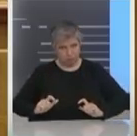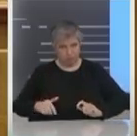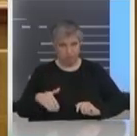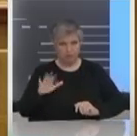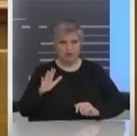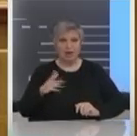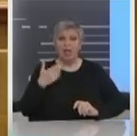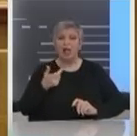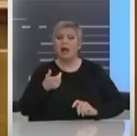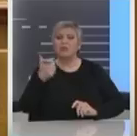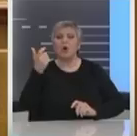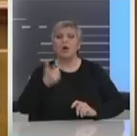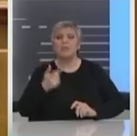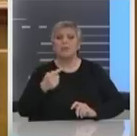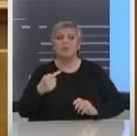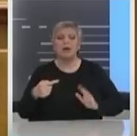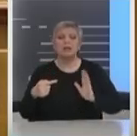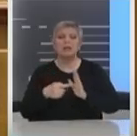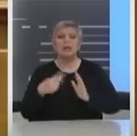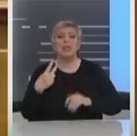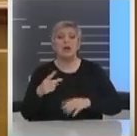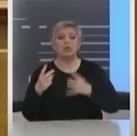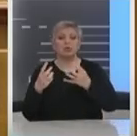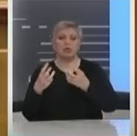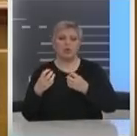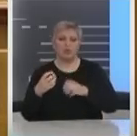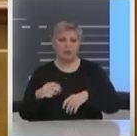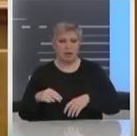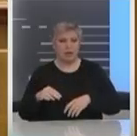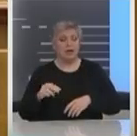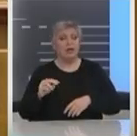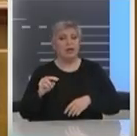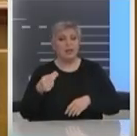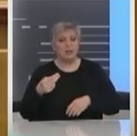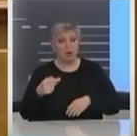επίδομα 1.980 ευρώ. Με τον νόμο σας θα λαμβάνει